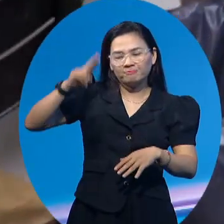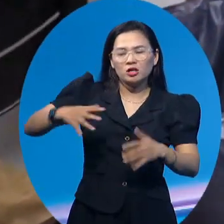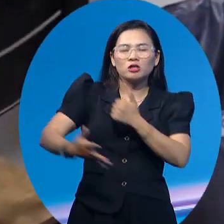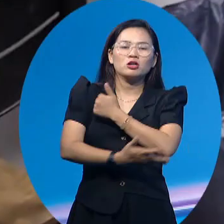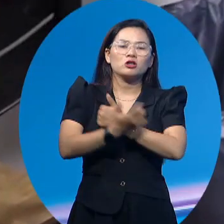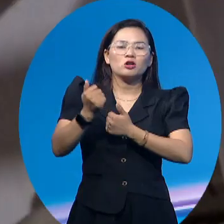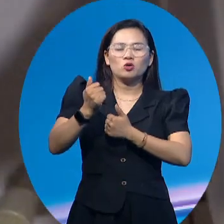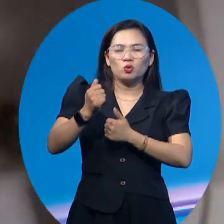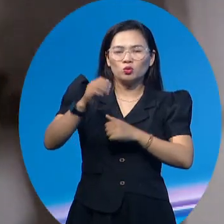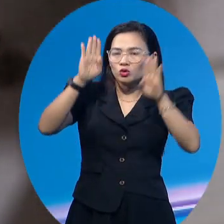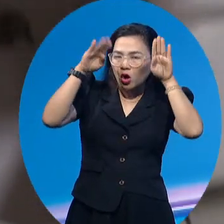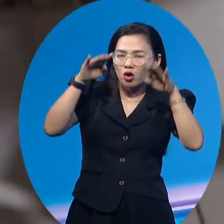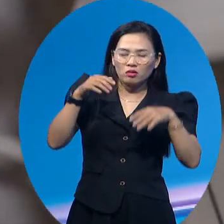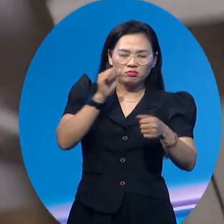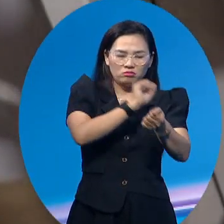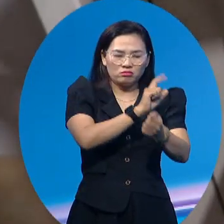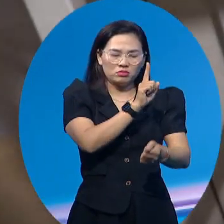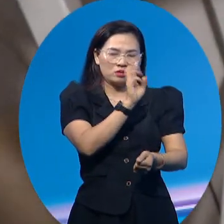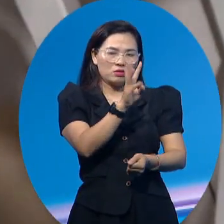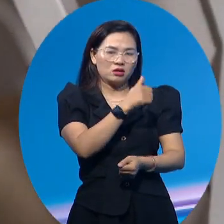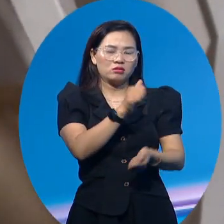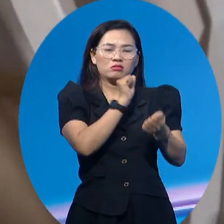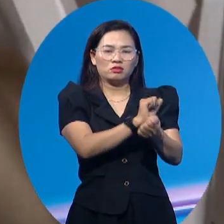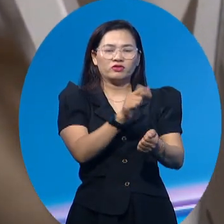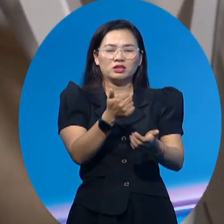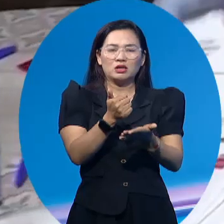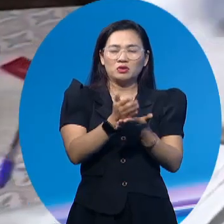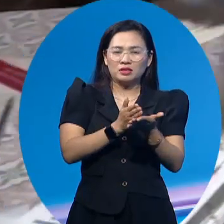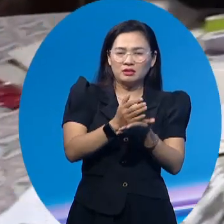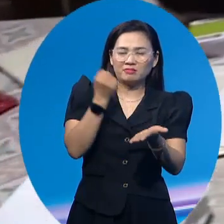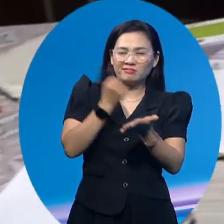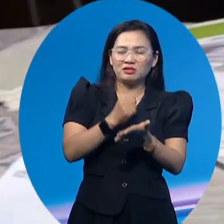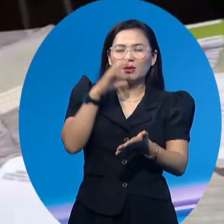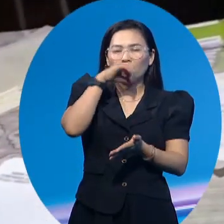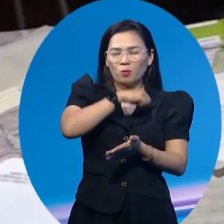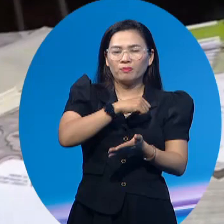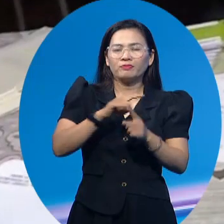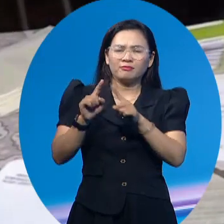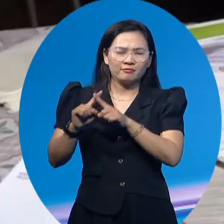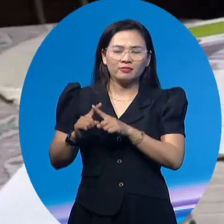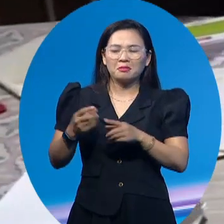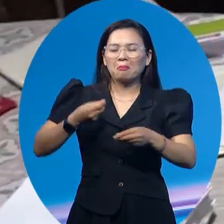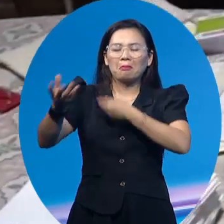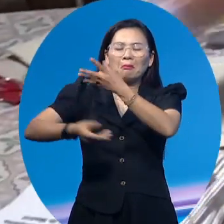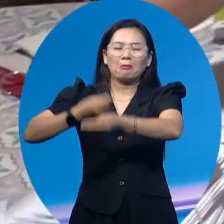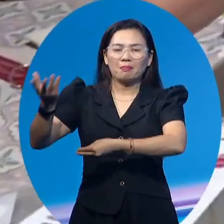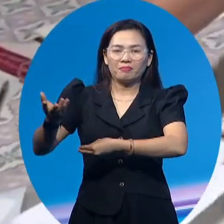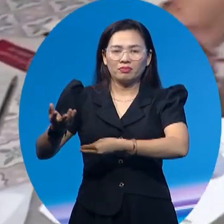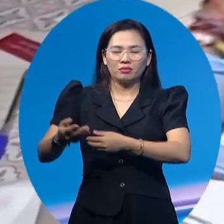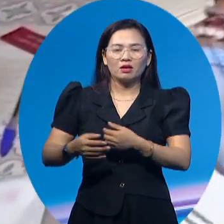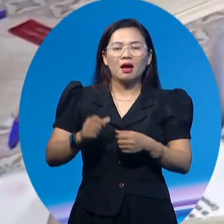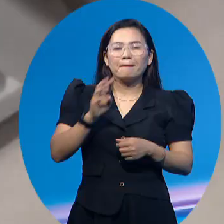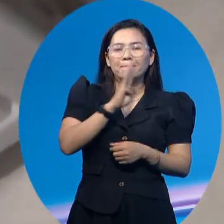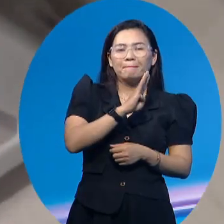đối tượng đã bị bắt vì nghi ngờ lạm dụng động vật, lừa đảo, làm giả tài liệu và rửa tiền. Đường dây buôn bán bất hợp pháp này trải dài từ